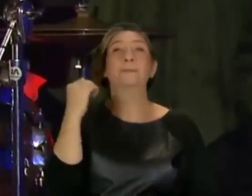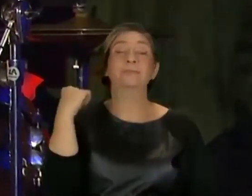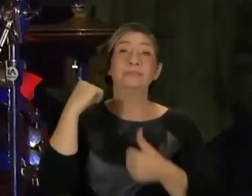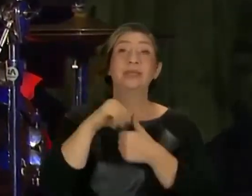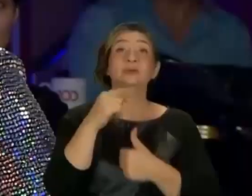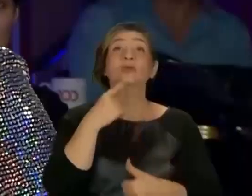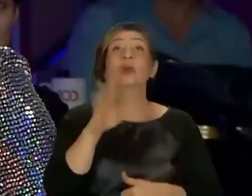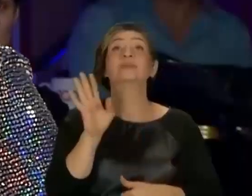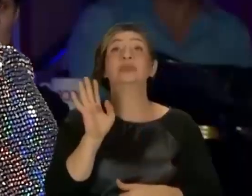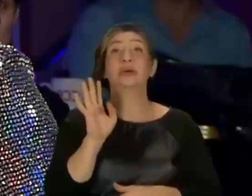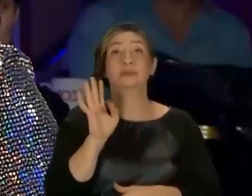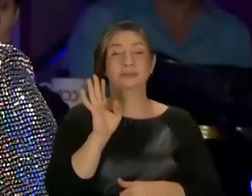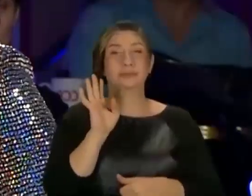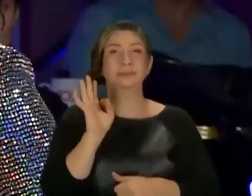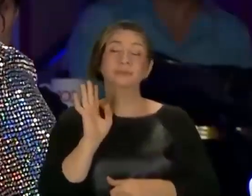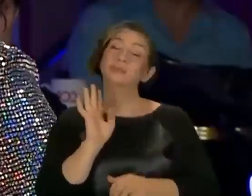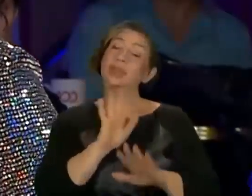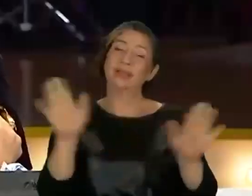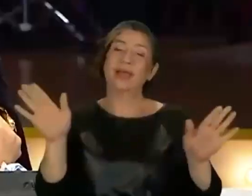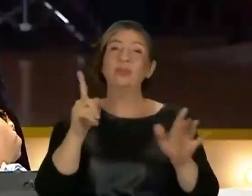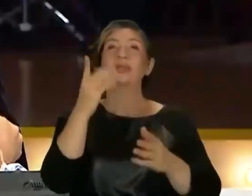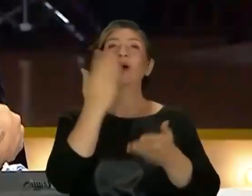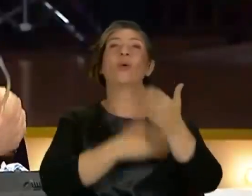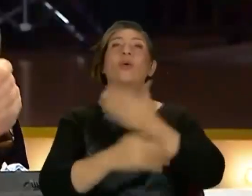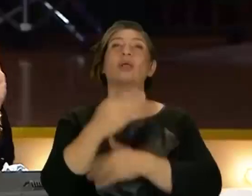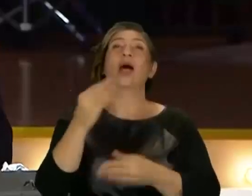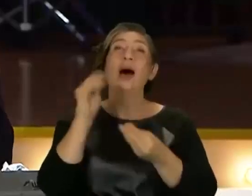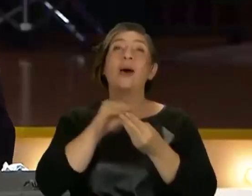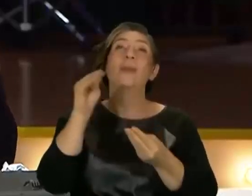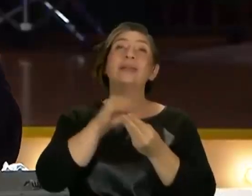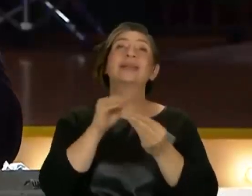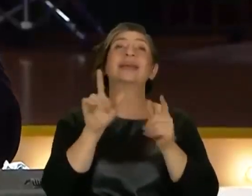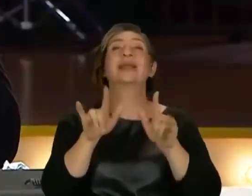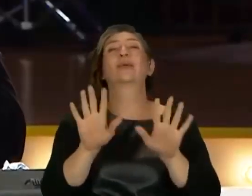söylemeyeceğim. Baştan söyleme. Zaten bu kadar yorgunluğa değmez bu program. Yeter.